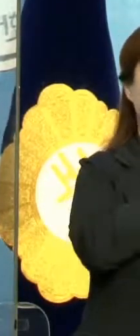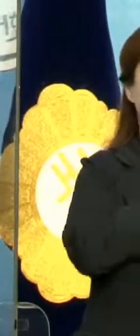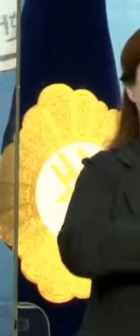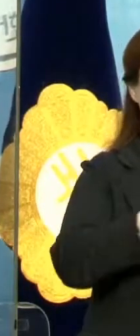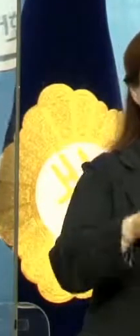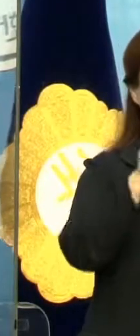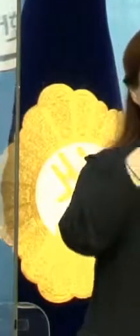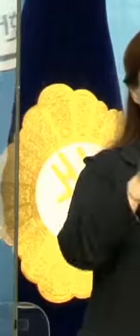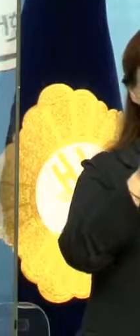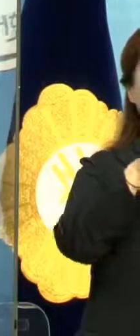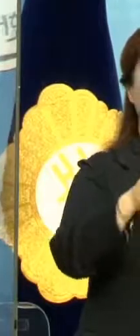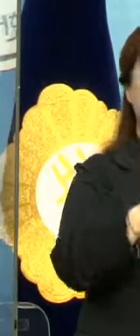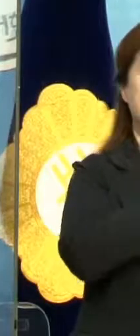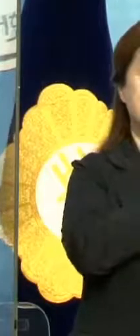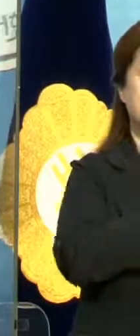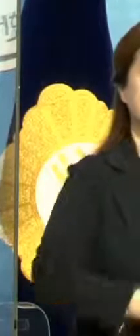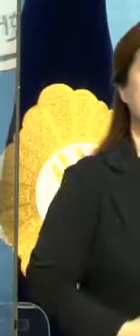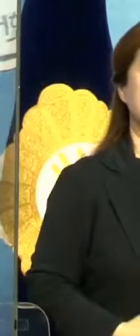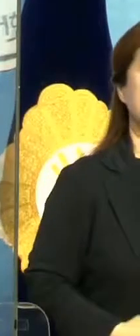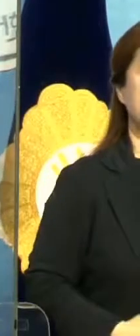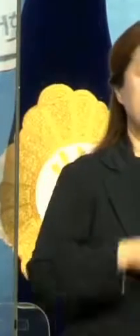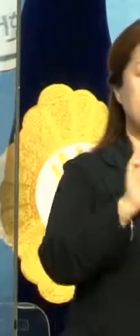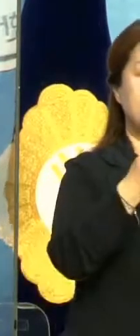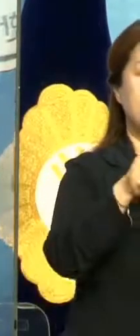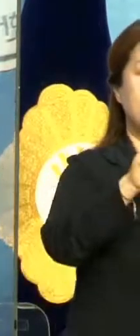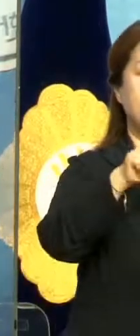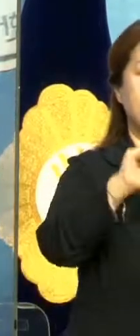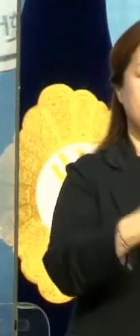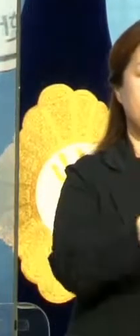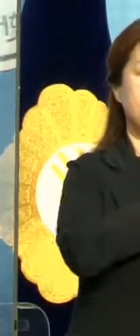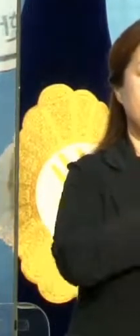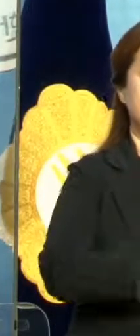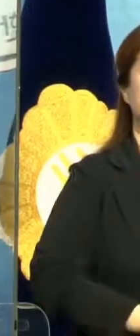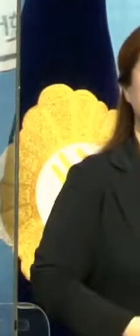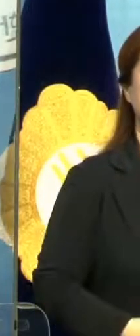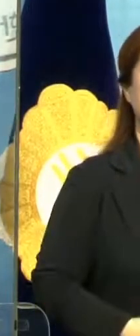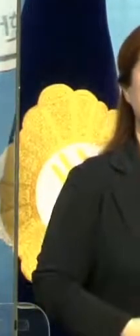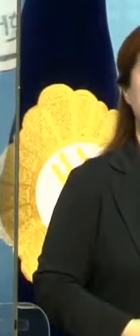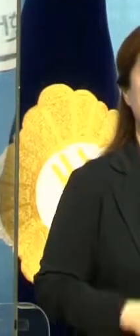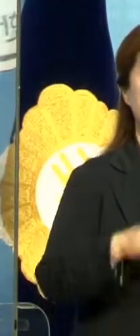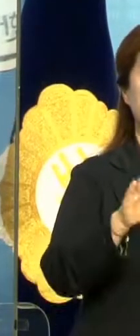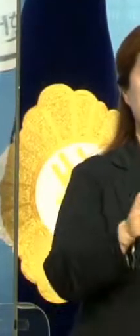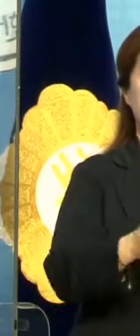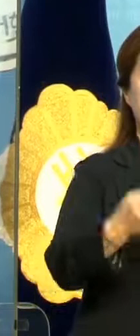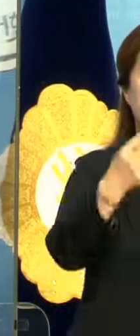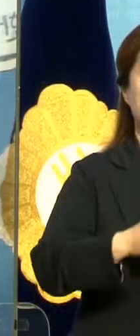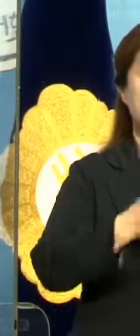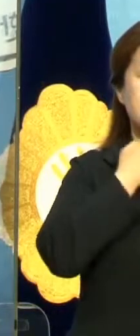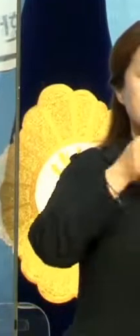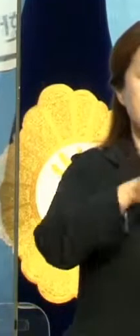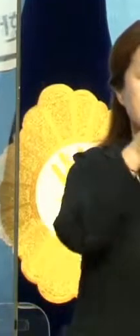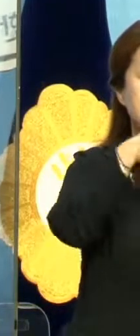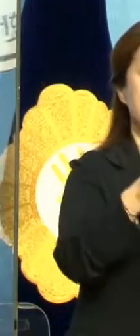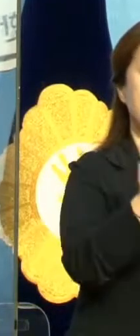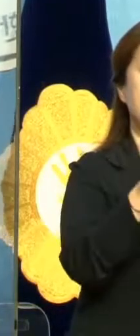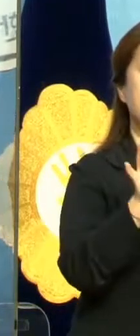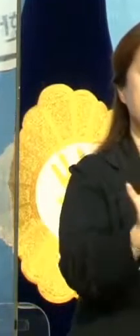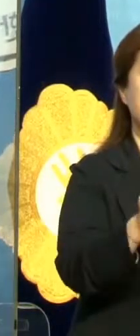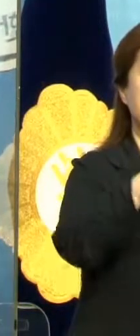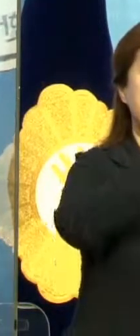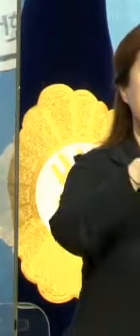이 장로는 원입니다 김남국 의원입니다 그리고 여기 이 오질 않았지만 이서영 응원가